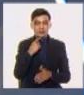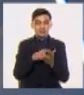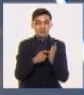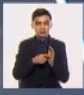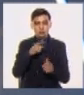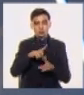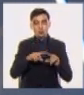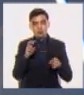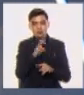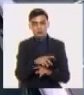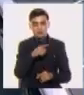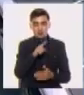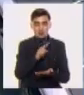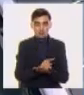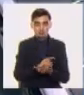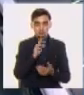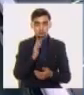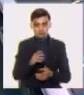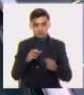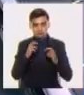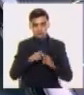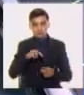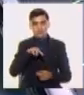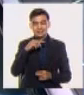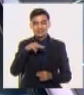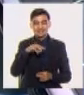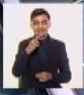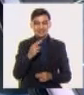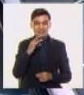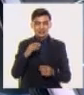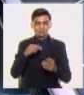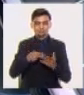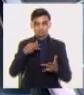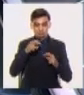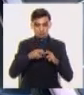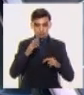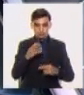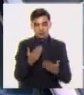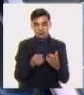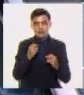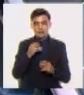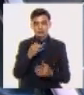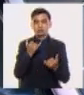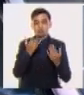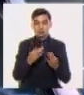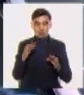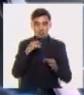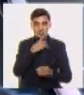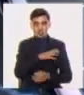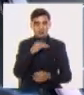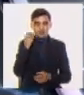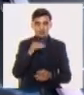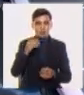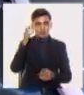которые пойдут в школу, они тоже обязательно должны будут сдавать ПЦР-тест? Нет, вот как раз сегодня в департаменте по обеспечению